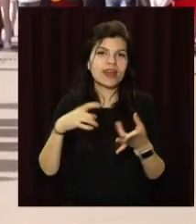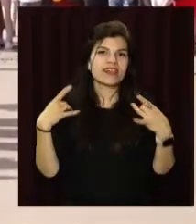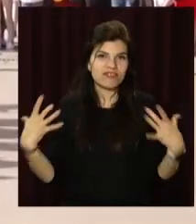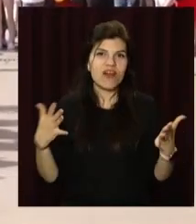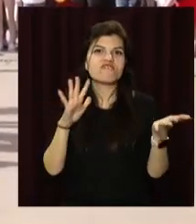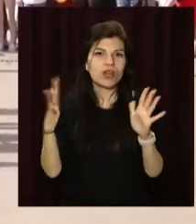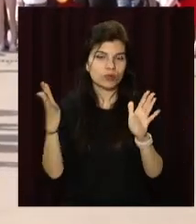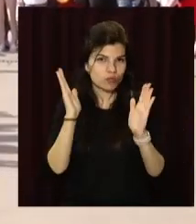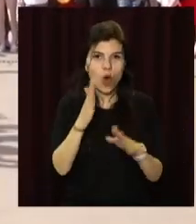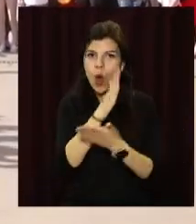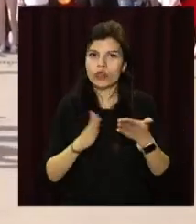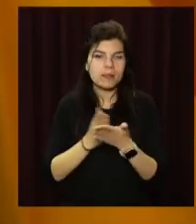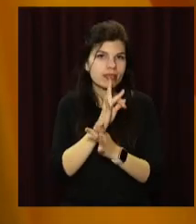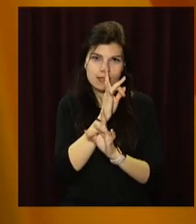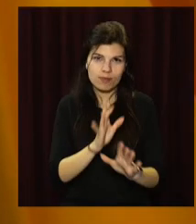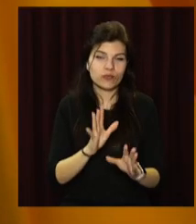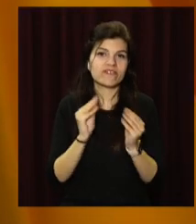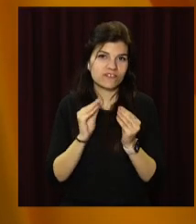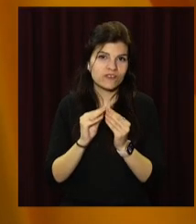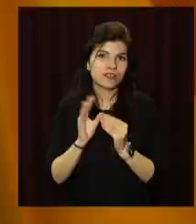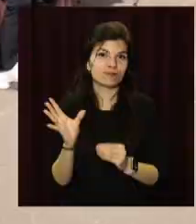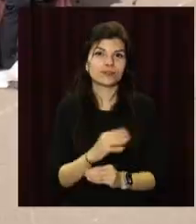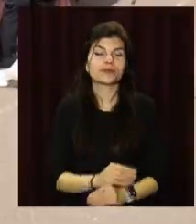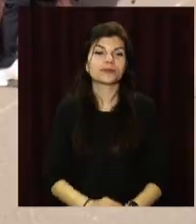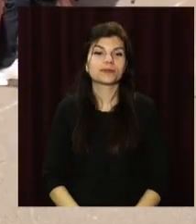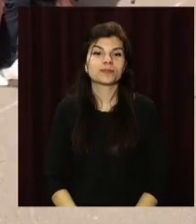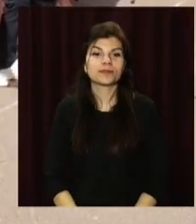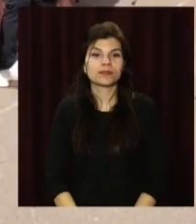і свято відбудеться. Юлія Демченко, Сергій Язовських, Open News, телеканал «Відкритий».